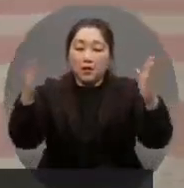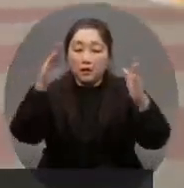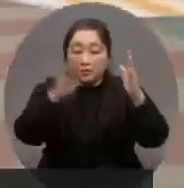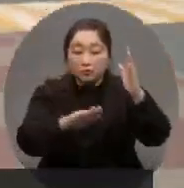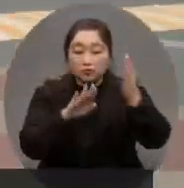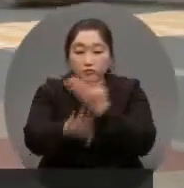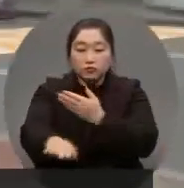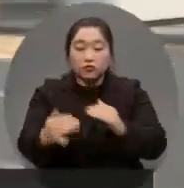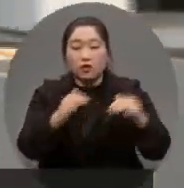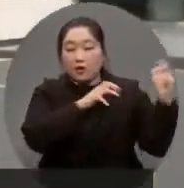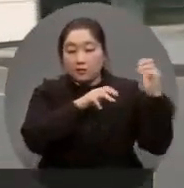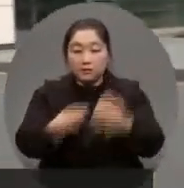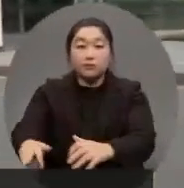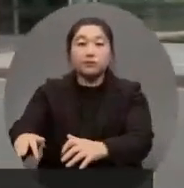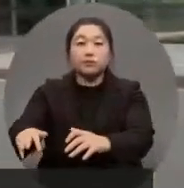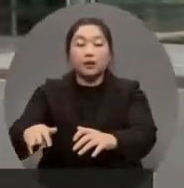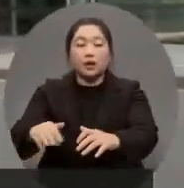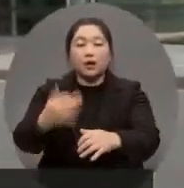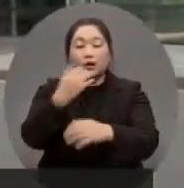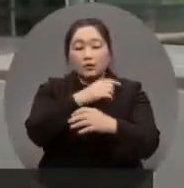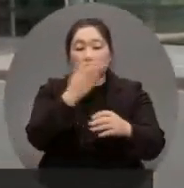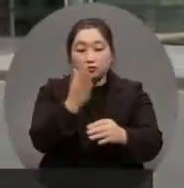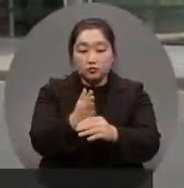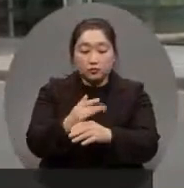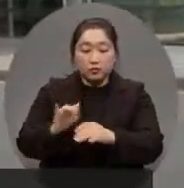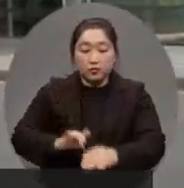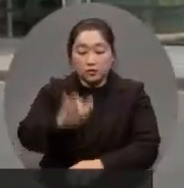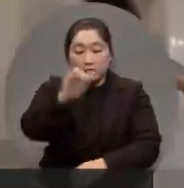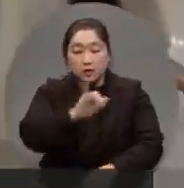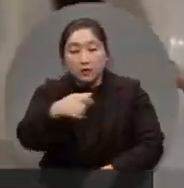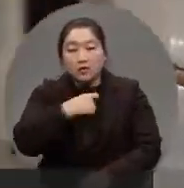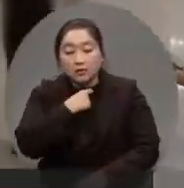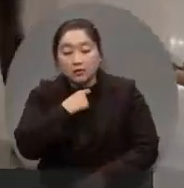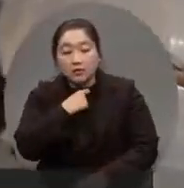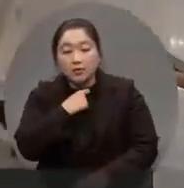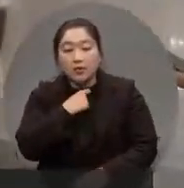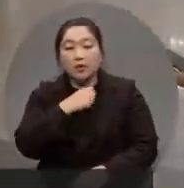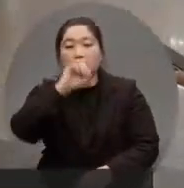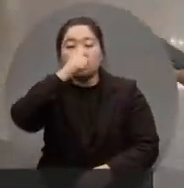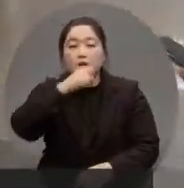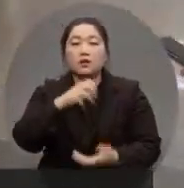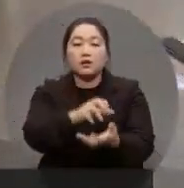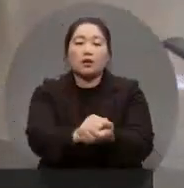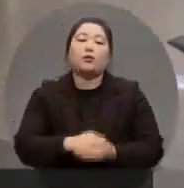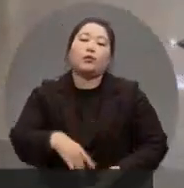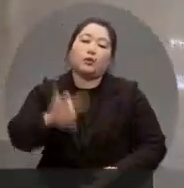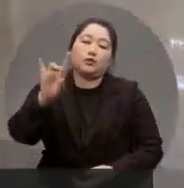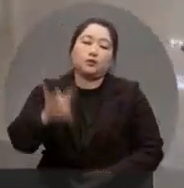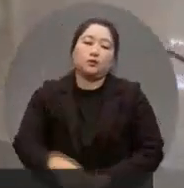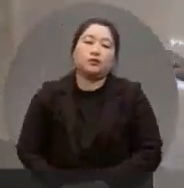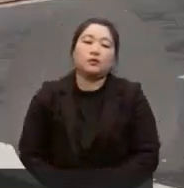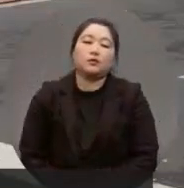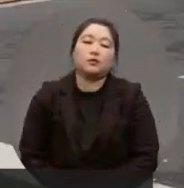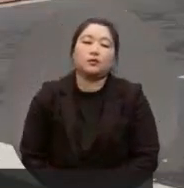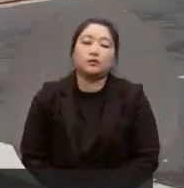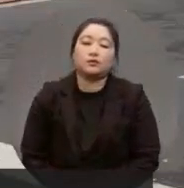맞은 청주공항. 중부권 항공 수요를 감당하기 위해서는 관련 예산 확보가 무엇보다 시급해